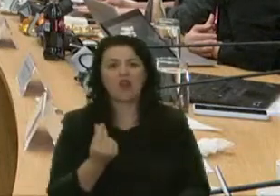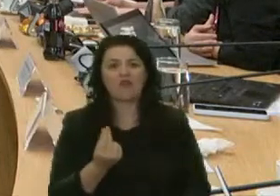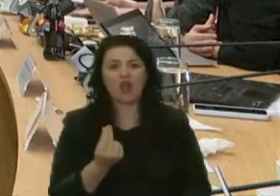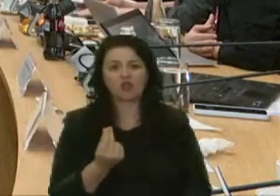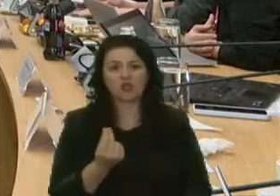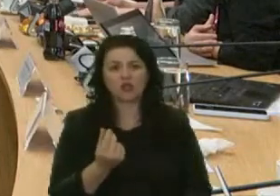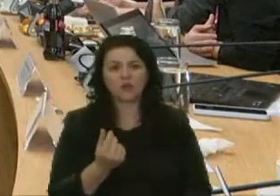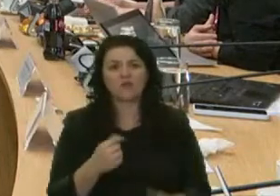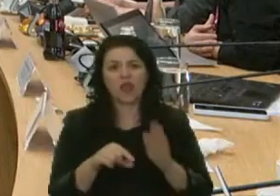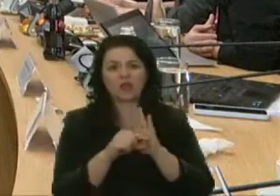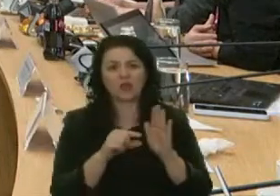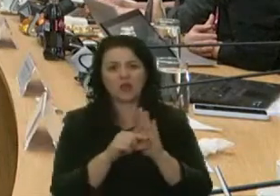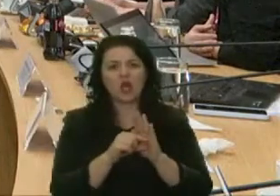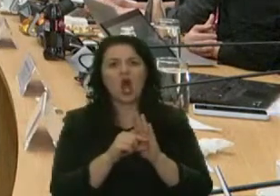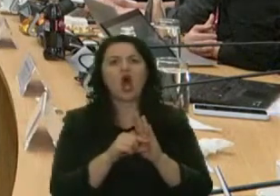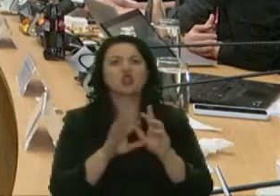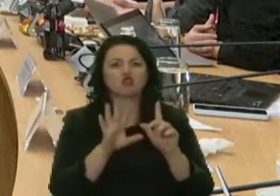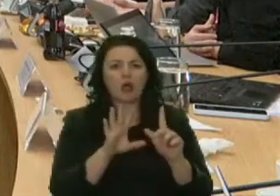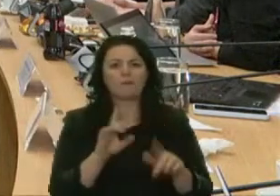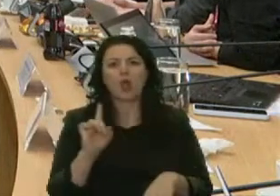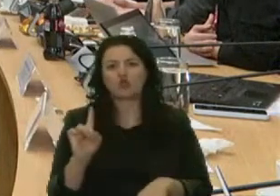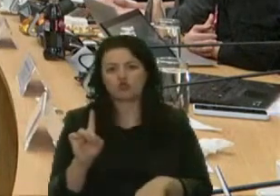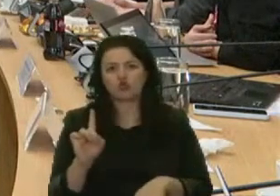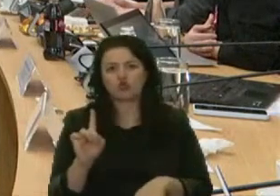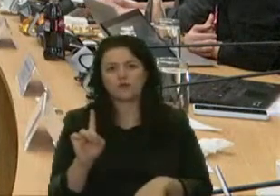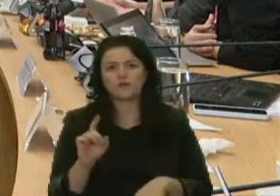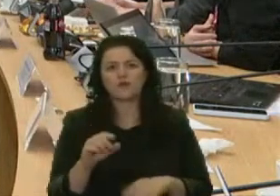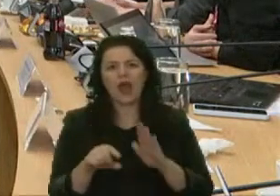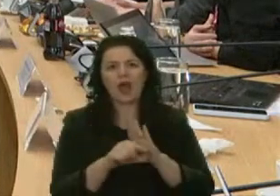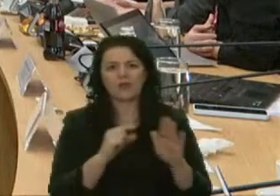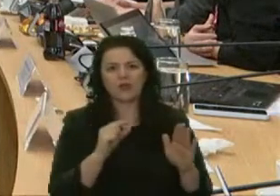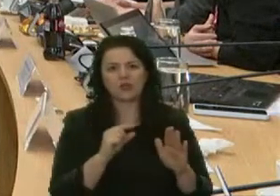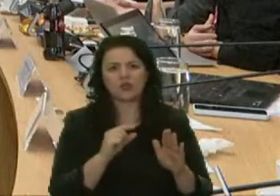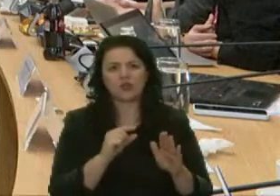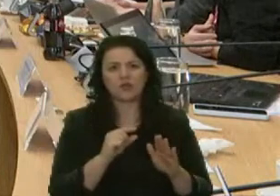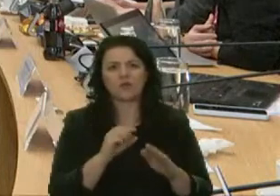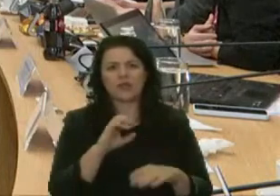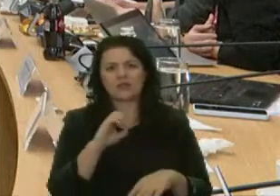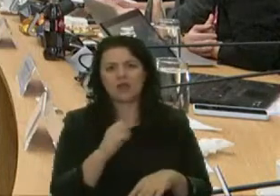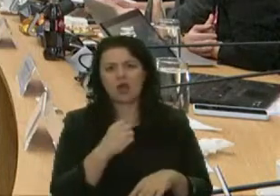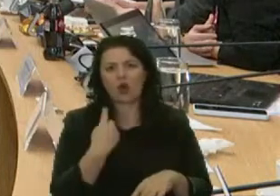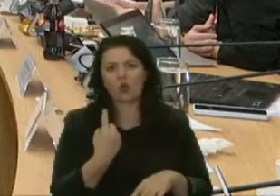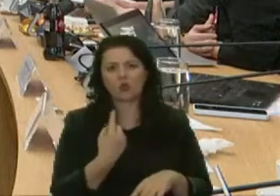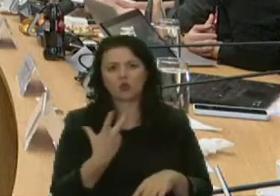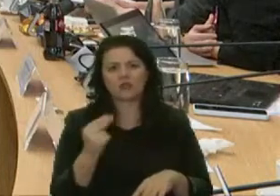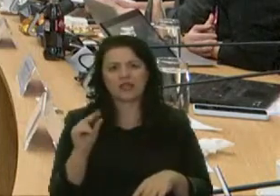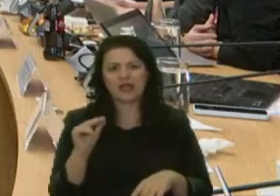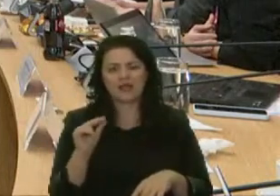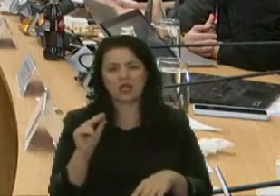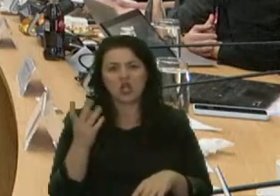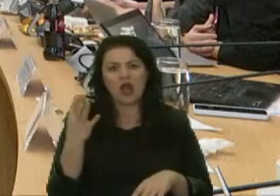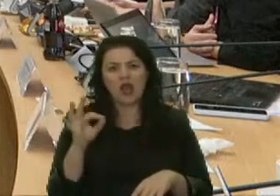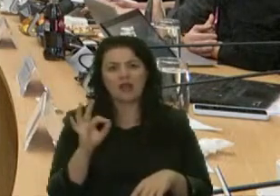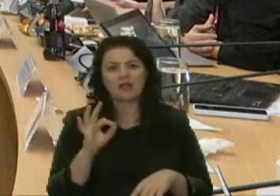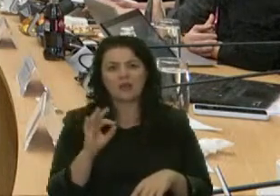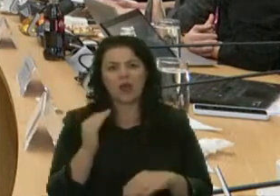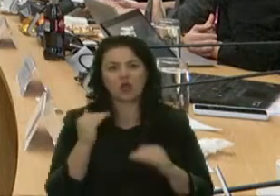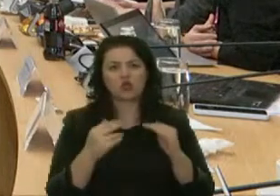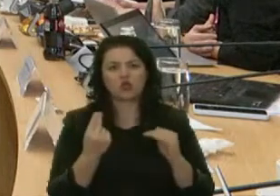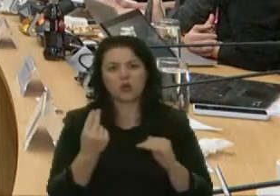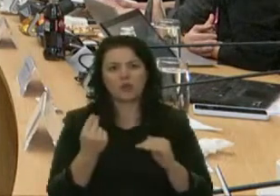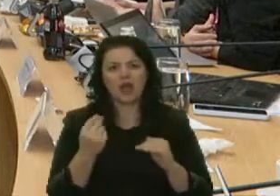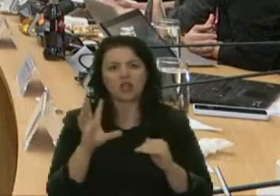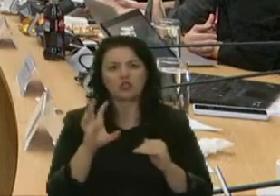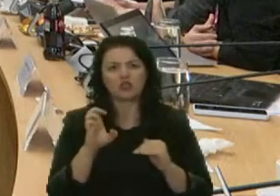articolul 7101 active fixe alineatul 71 0130 alte active fixe cu suma de